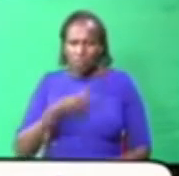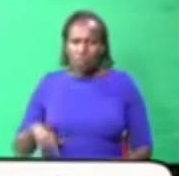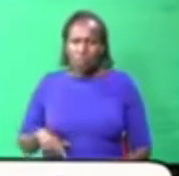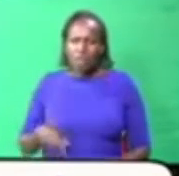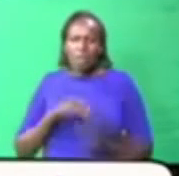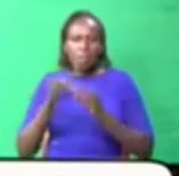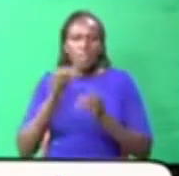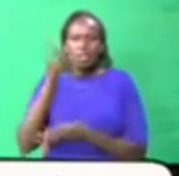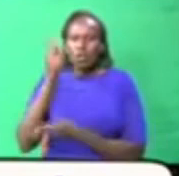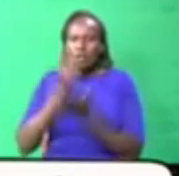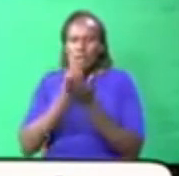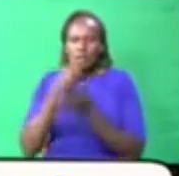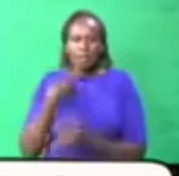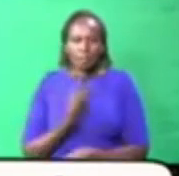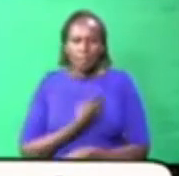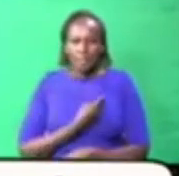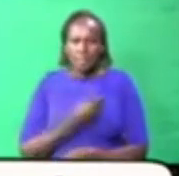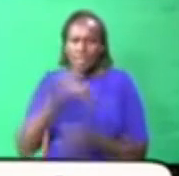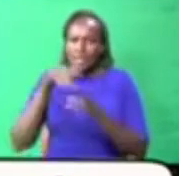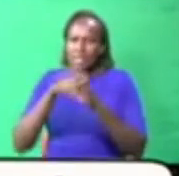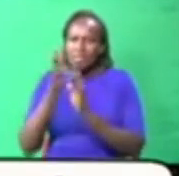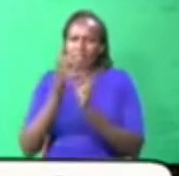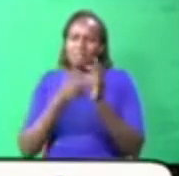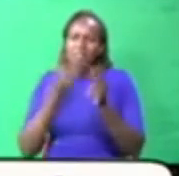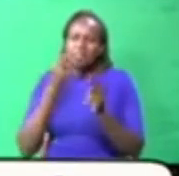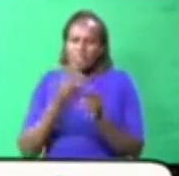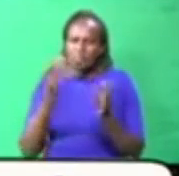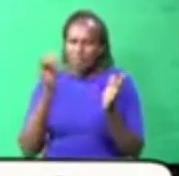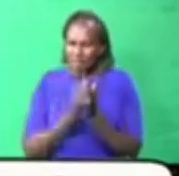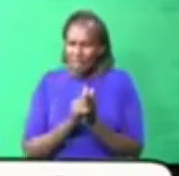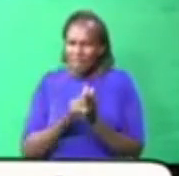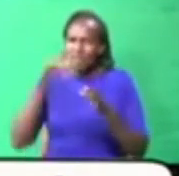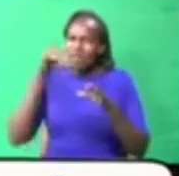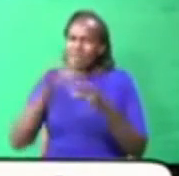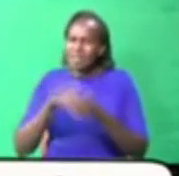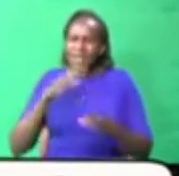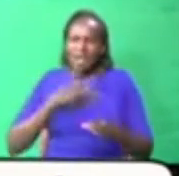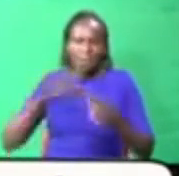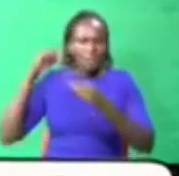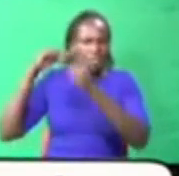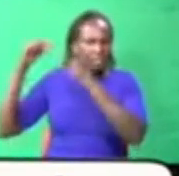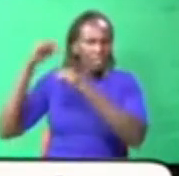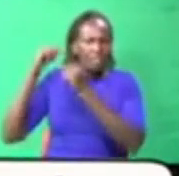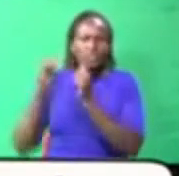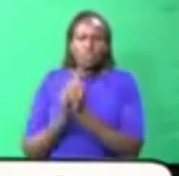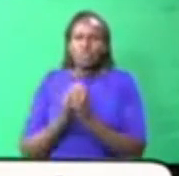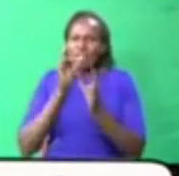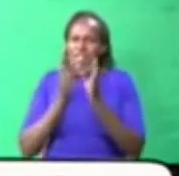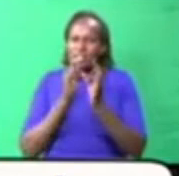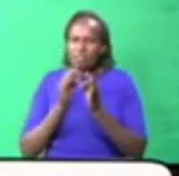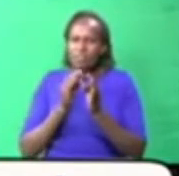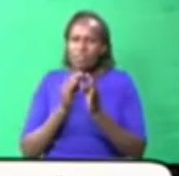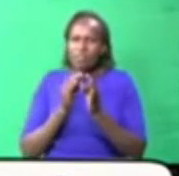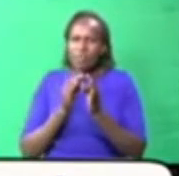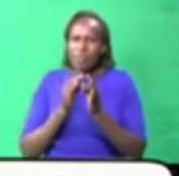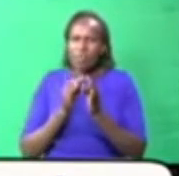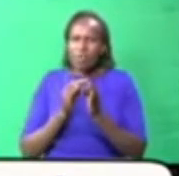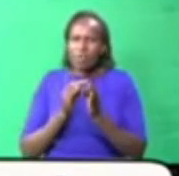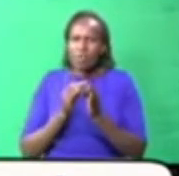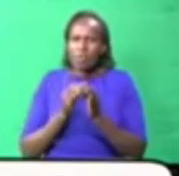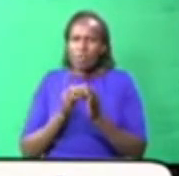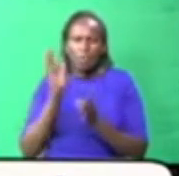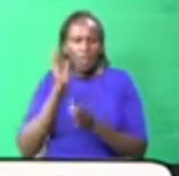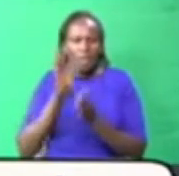help us in the name of Jesus. Ya kwamba katika kizazi chetu, tukijialign na mapenzi ya Mungu, nakwambia